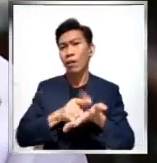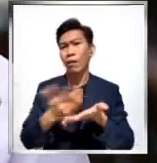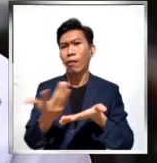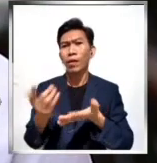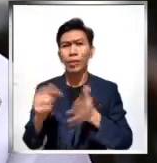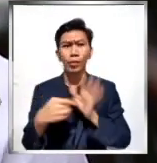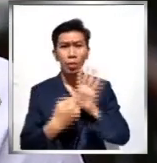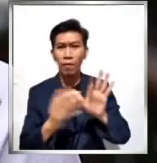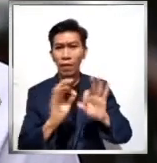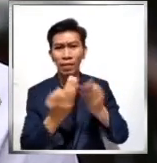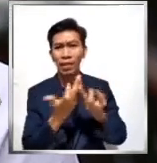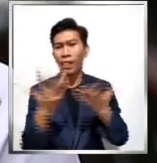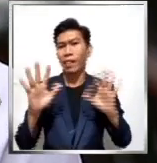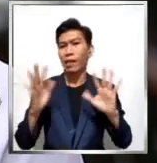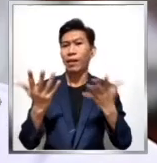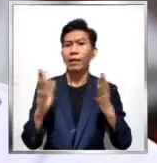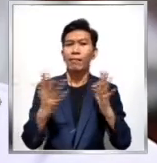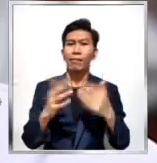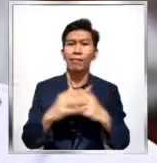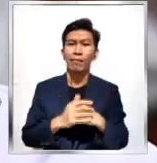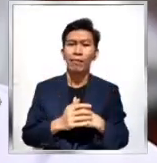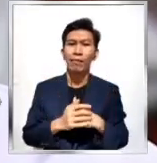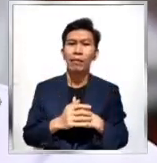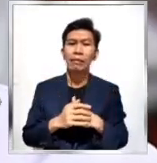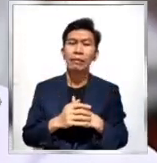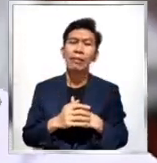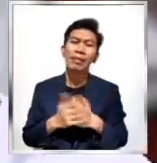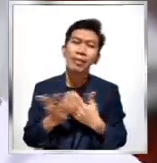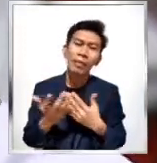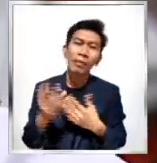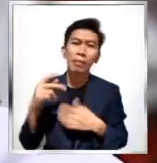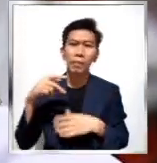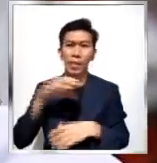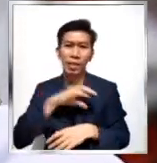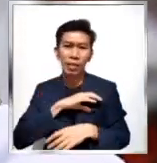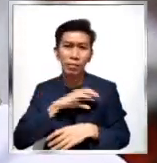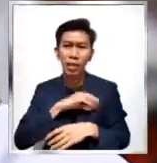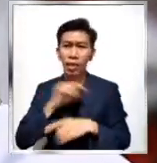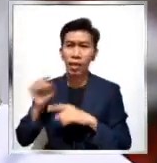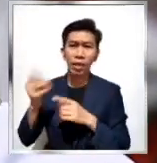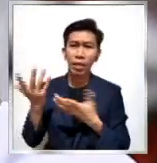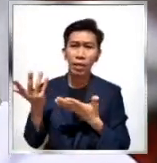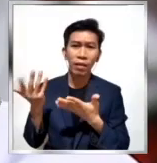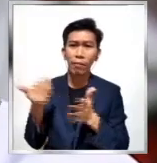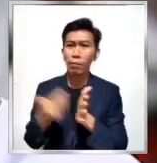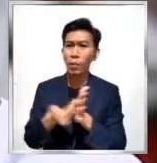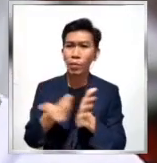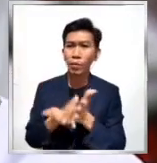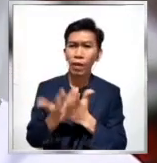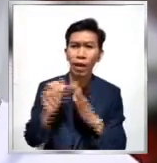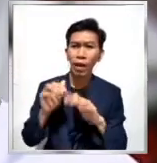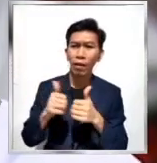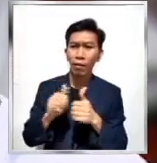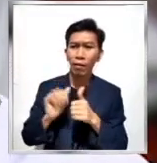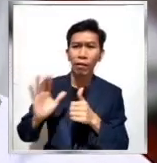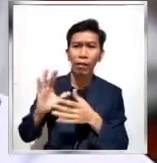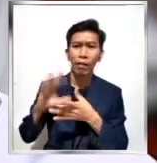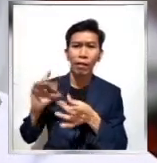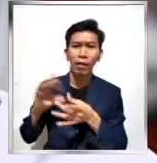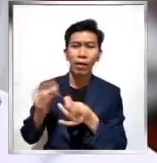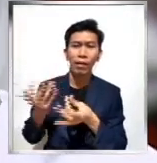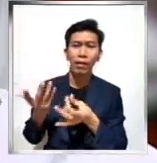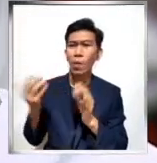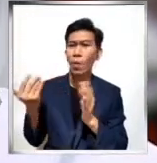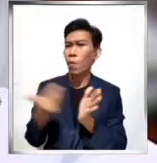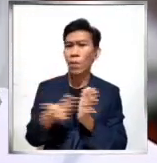counsel of the deceased. The PNP has no basis whatsoever sa lahat ng mga sinasabi nila. If they want to have